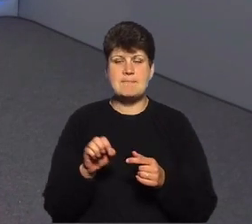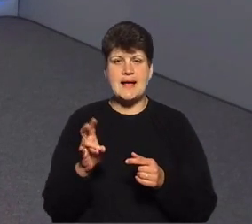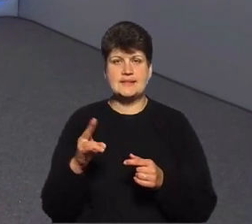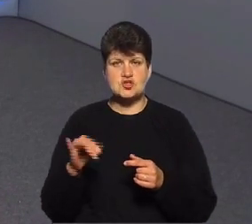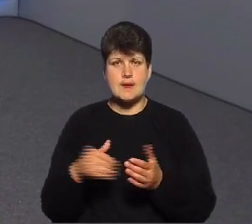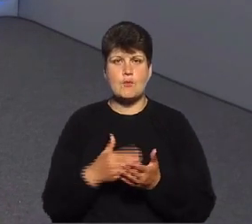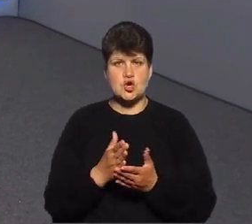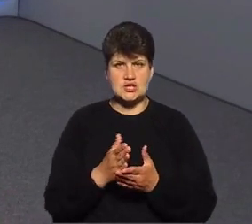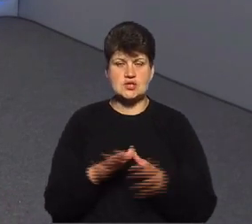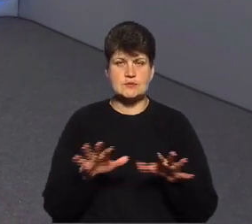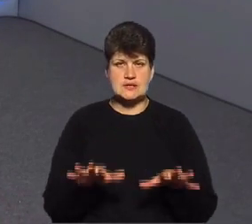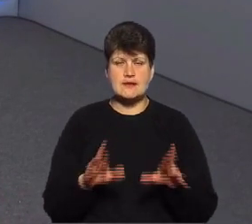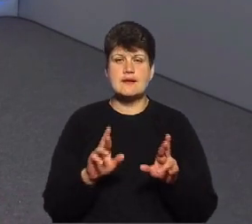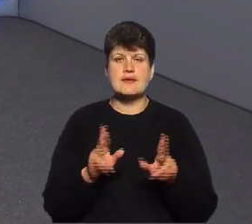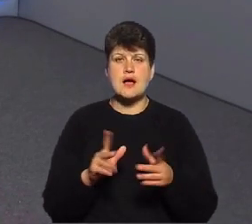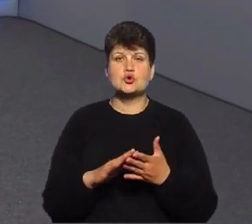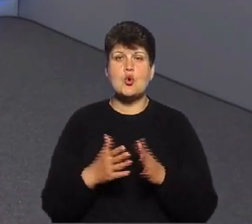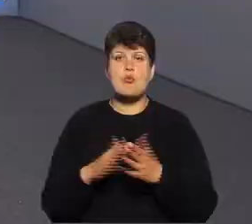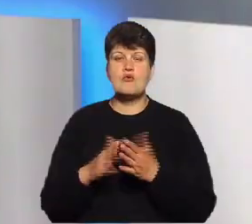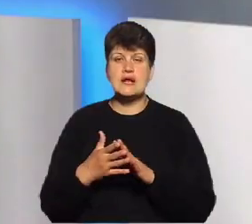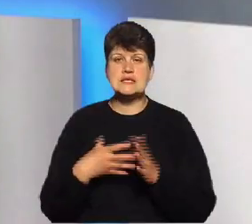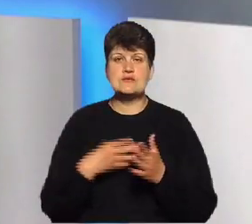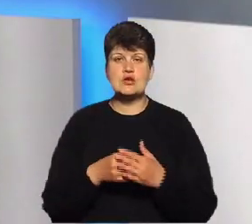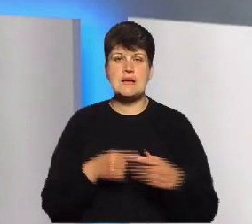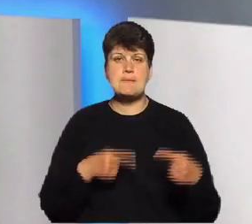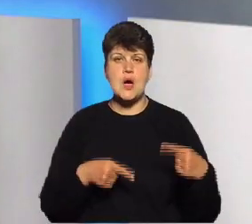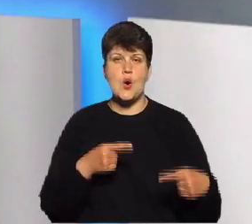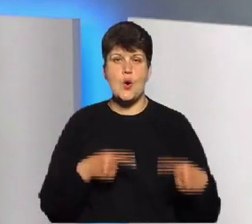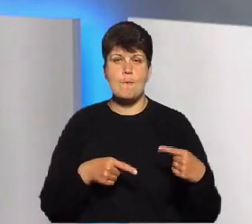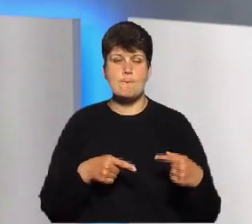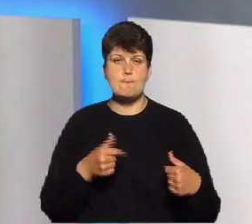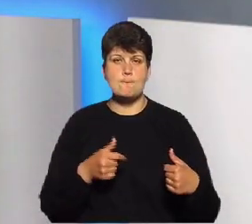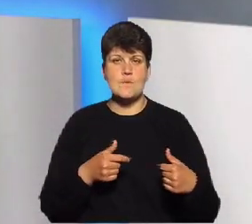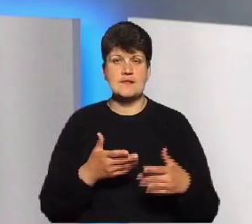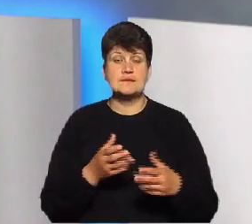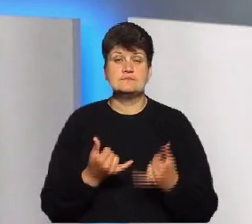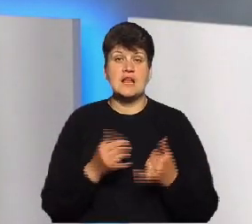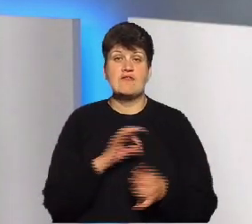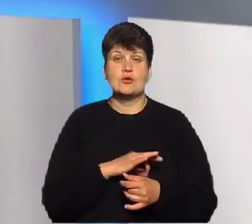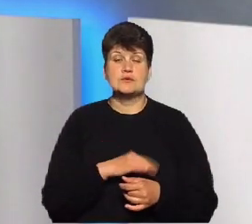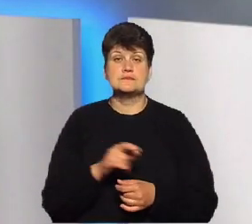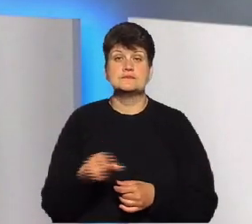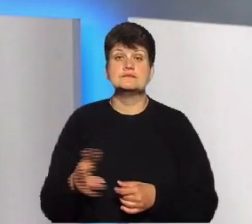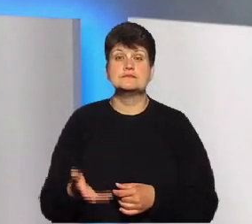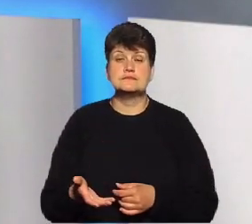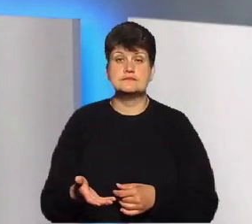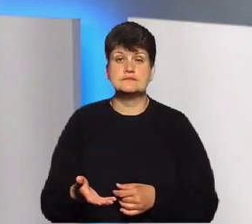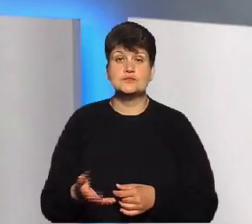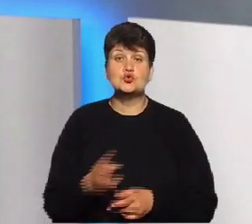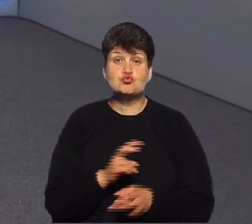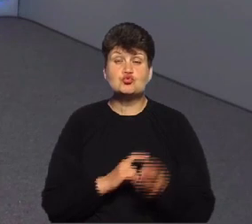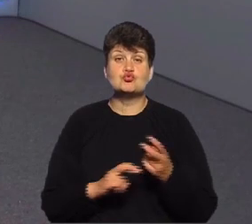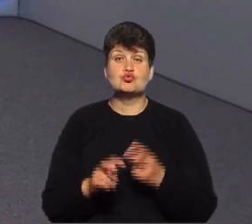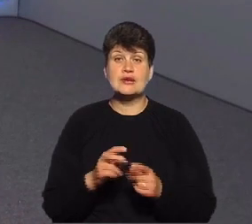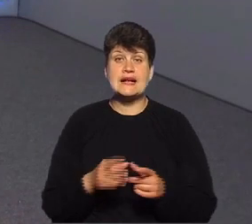Так. Як домовлятися з своїми опонентами політичними заради вигоди громади? Ну, шукати спільні точки